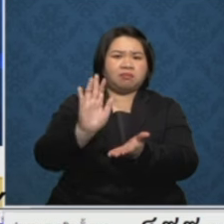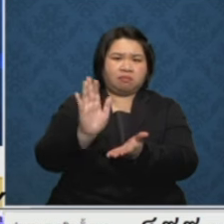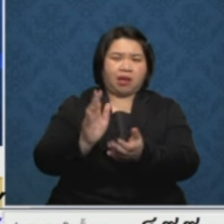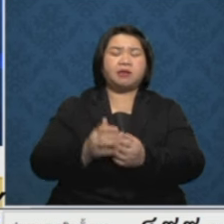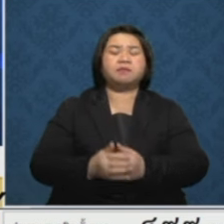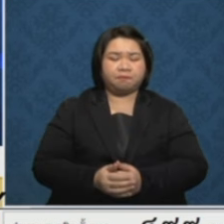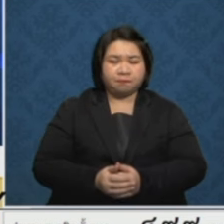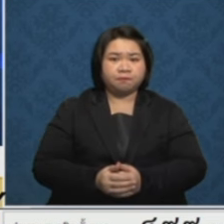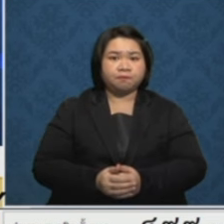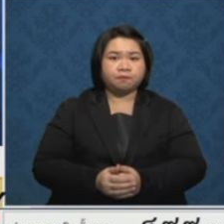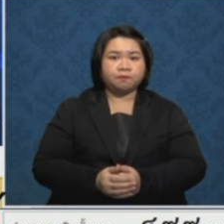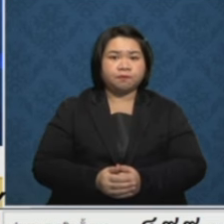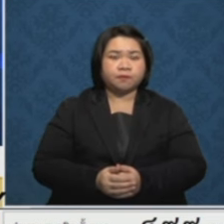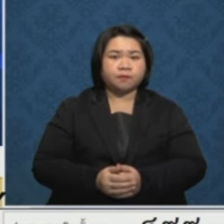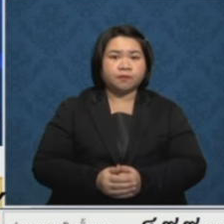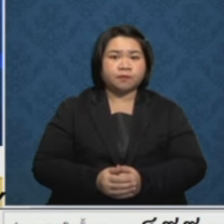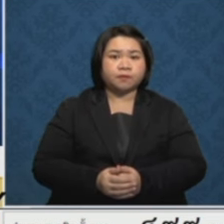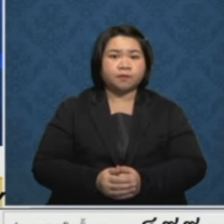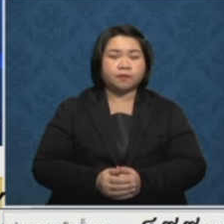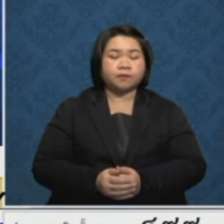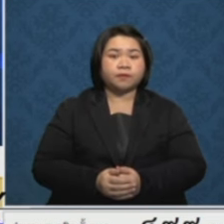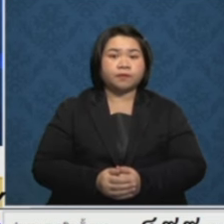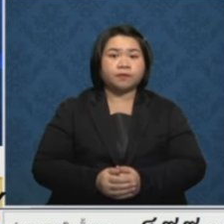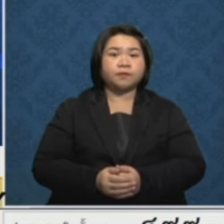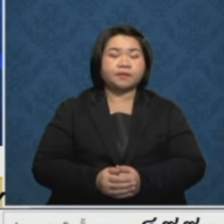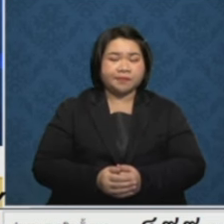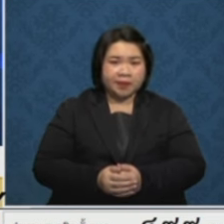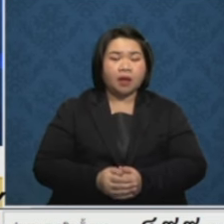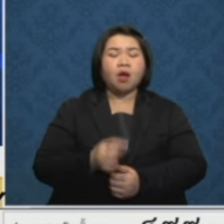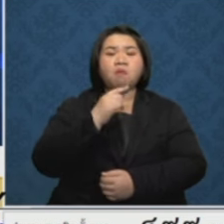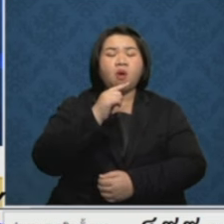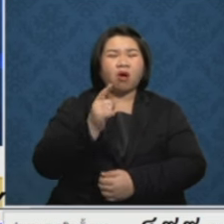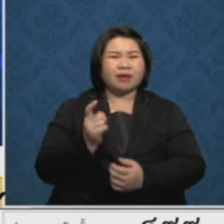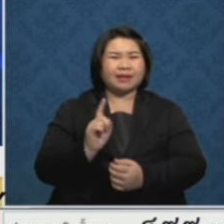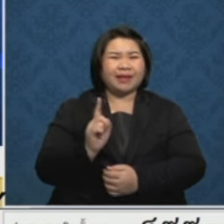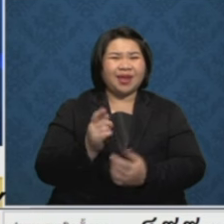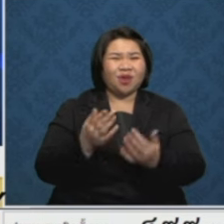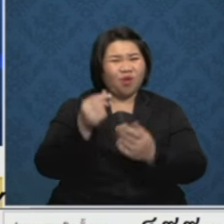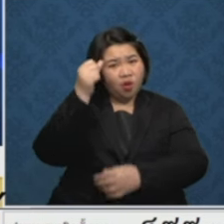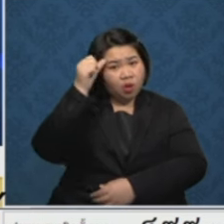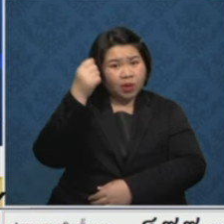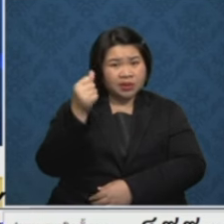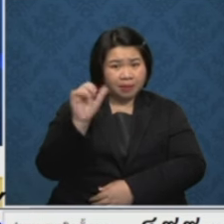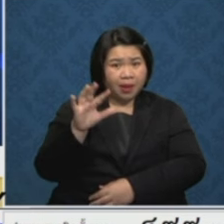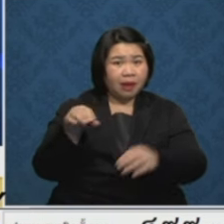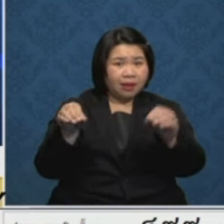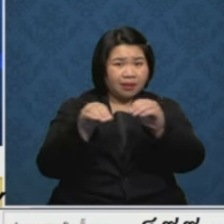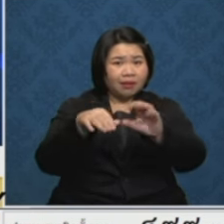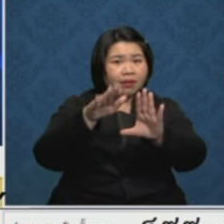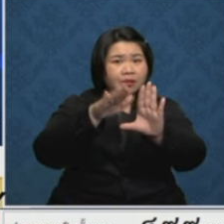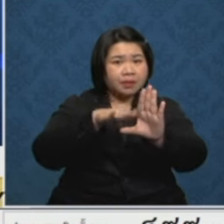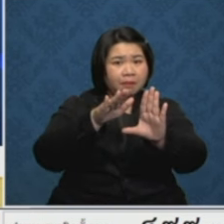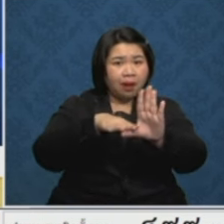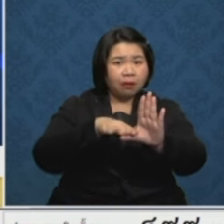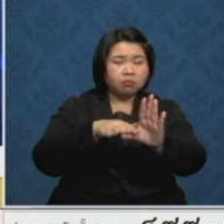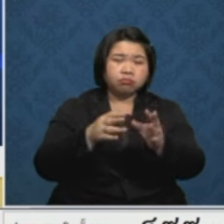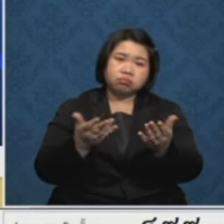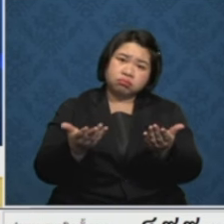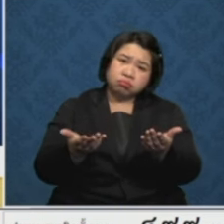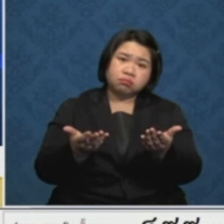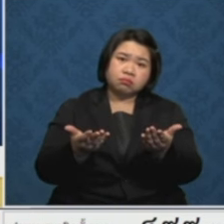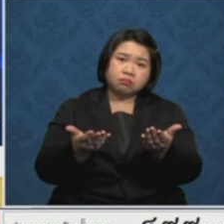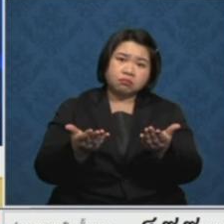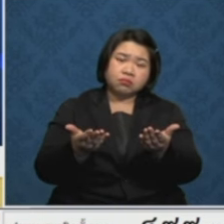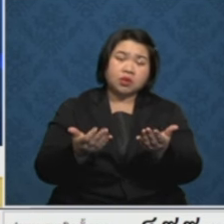และการสร้างความเข้มแข็งของระบบเศรษฐกิจแล้วอีก15วันจะลงทะเบียนยังหาเจ้าภาพไม่